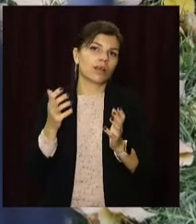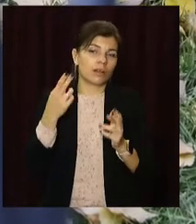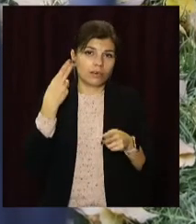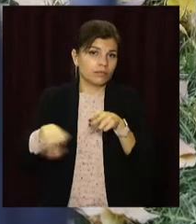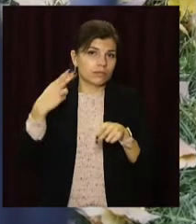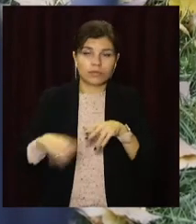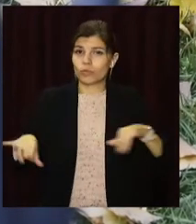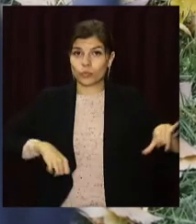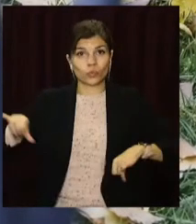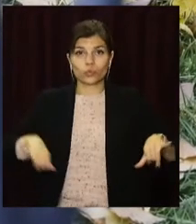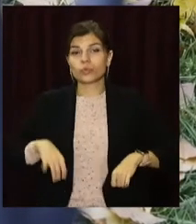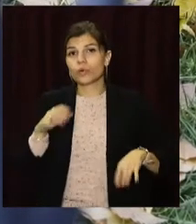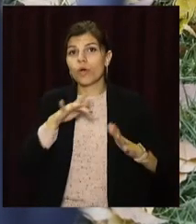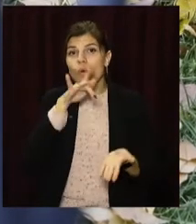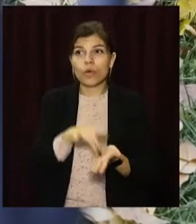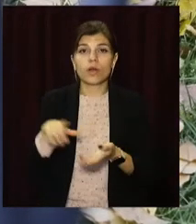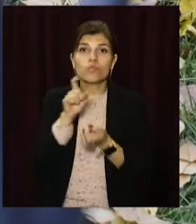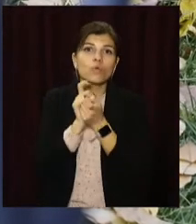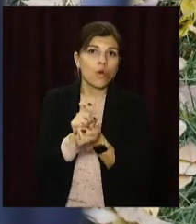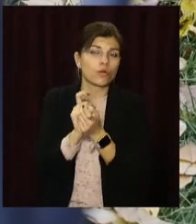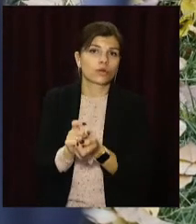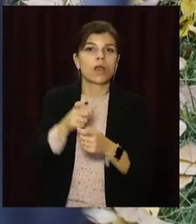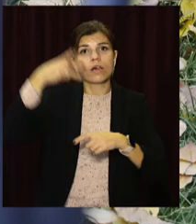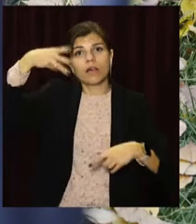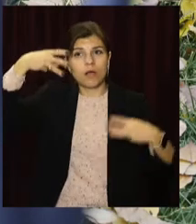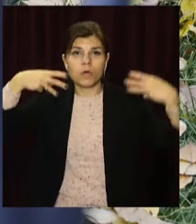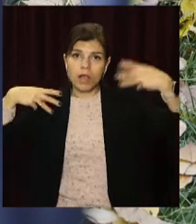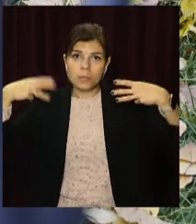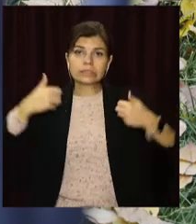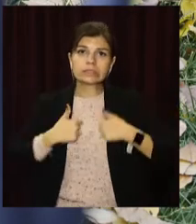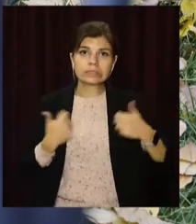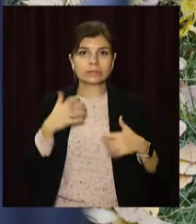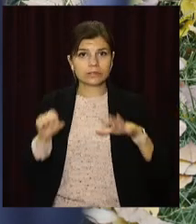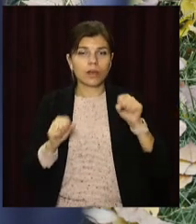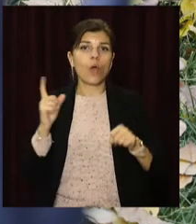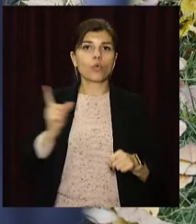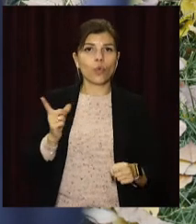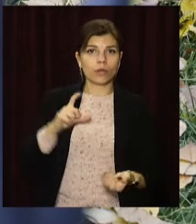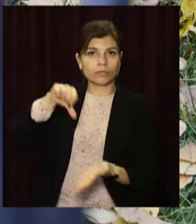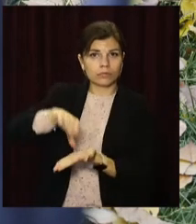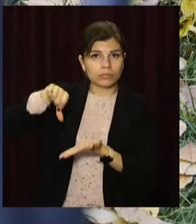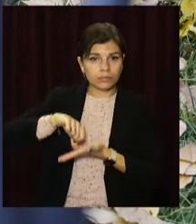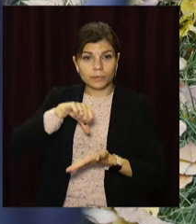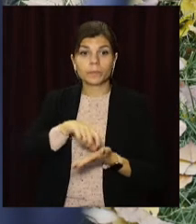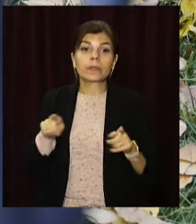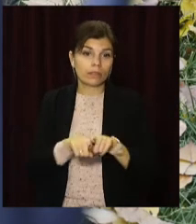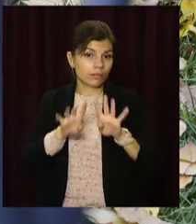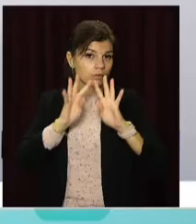місцях. З вандалізмом по місту борються, встановлюючи камери спостереження, охорони і ось такі декоративні